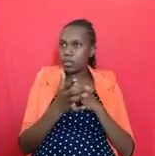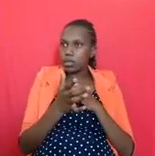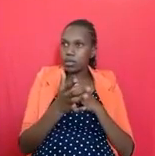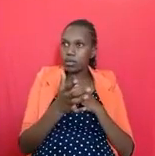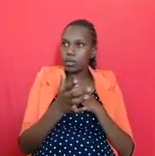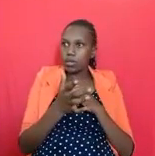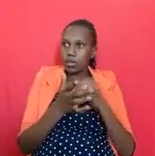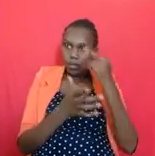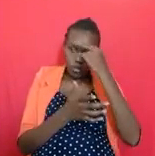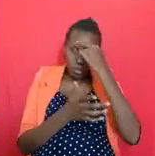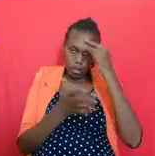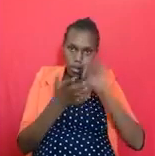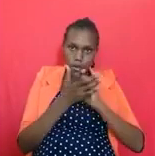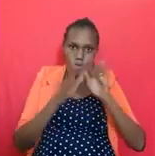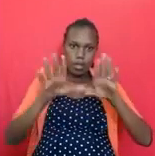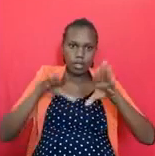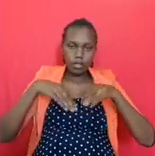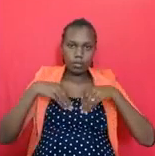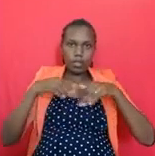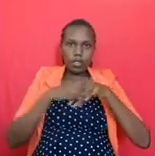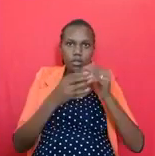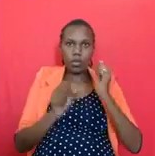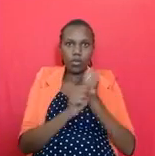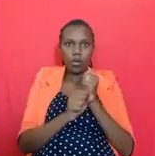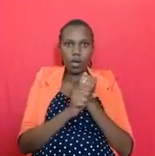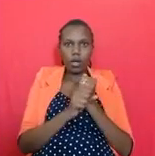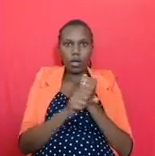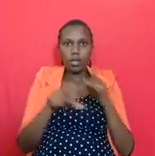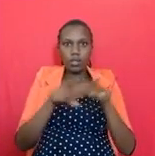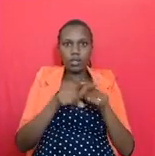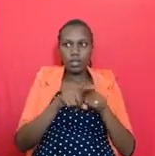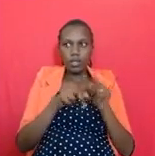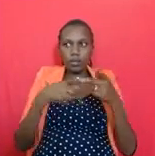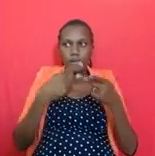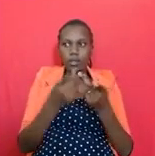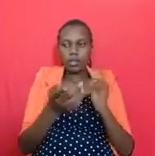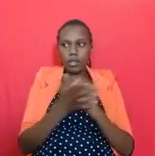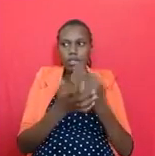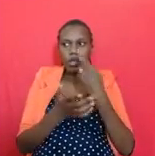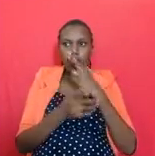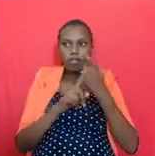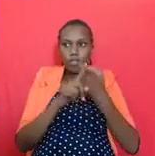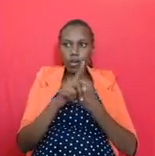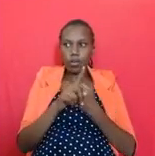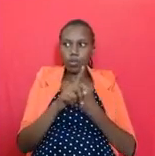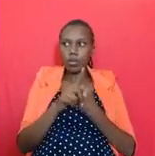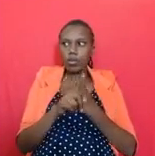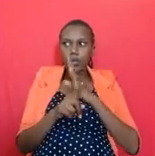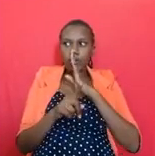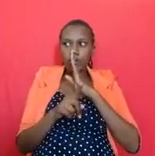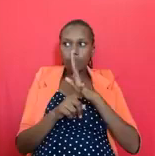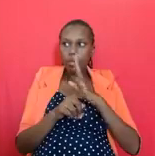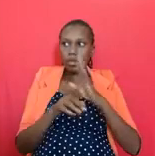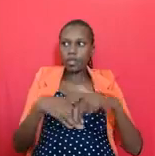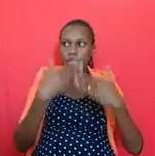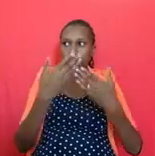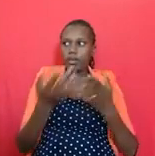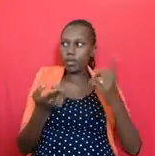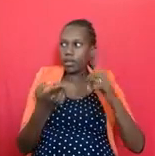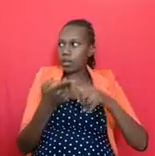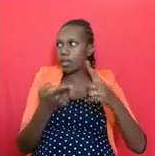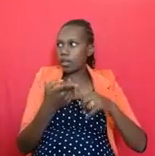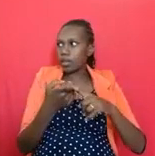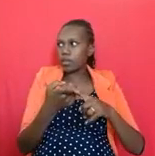ngai nigetha ciitikirike wira-ini waku na ho hari acio ima muthamaki ungirotuika wa gutucokeria kindu na